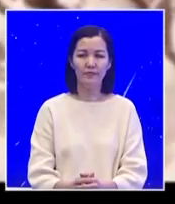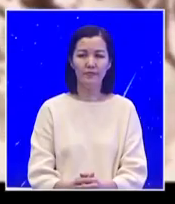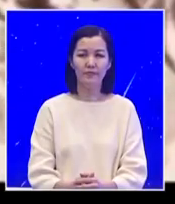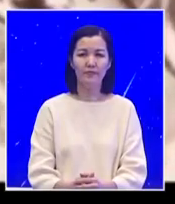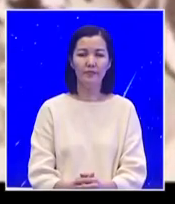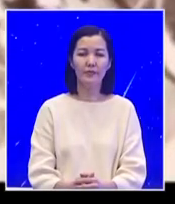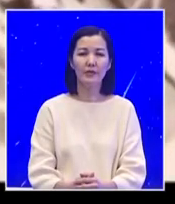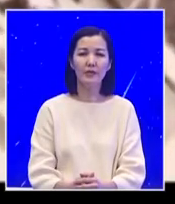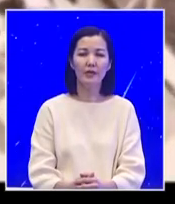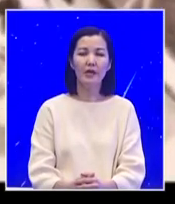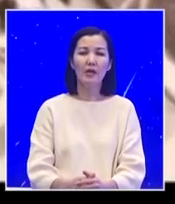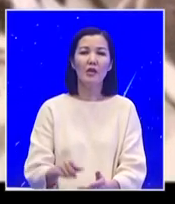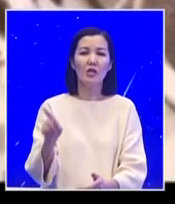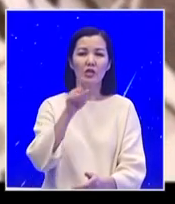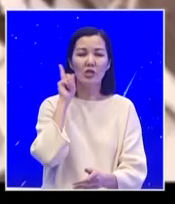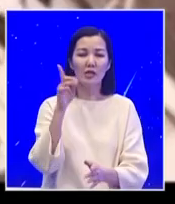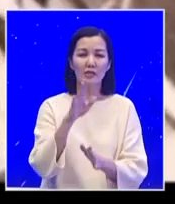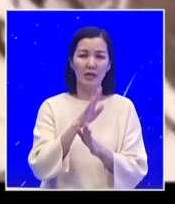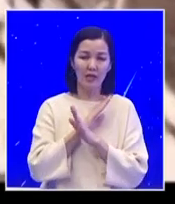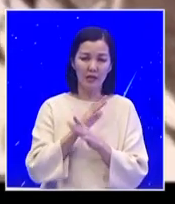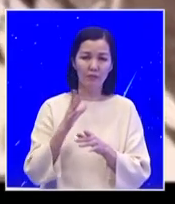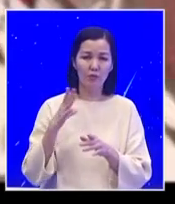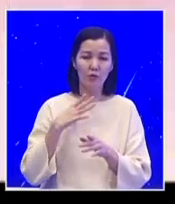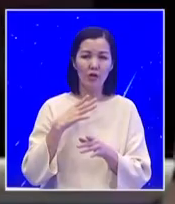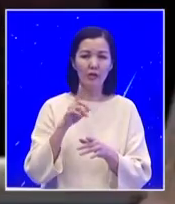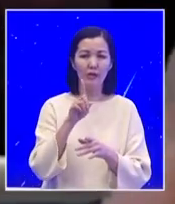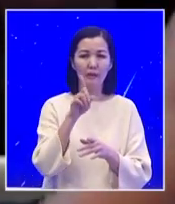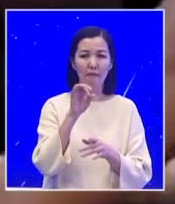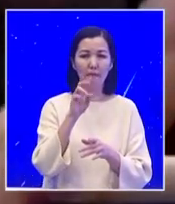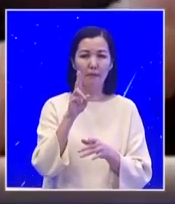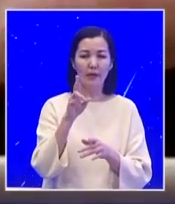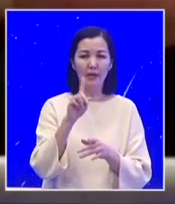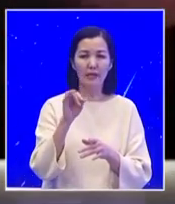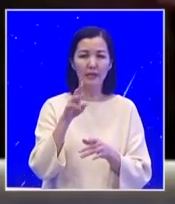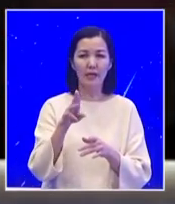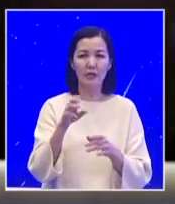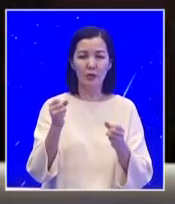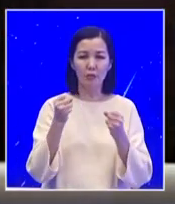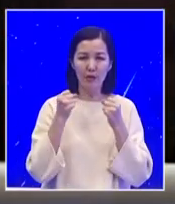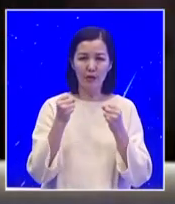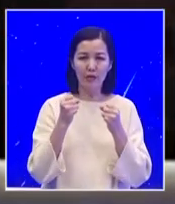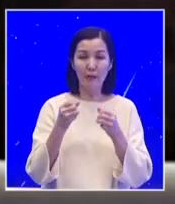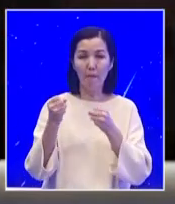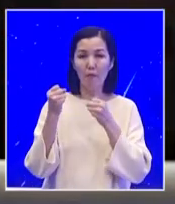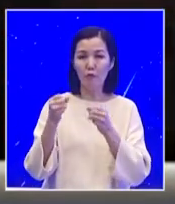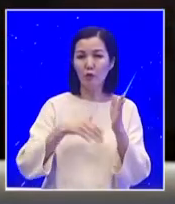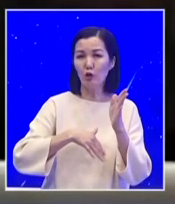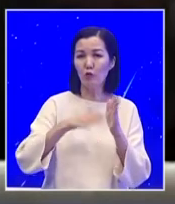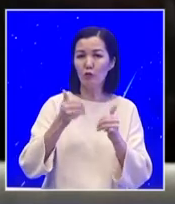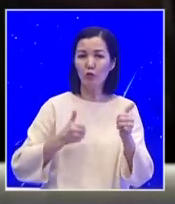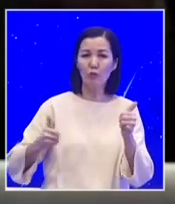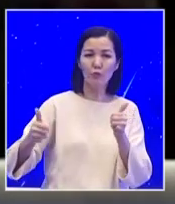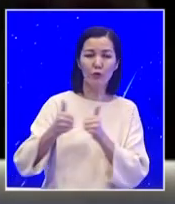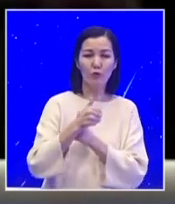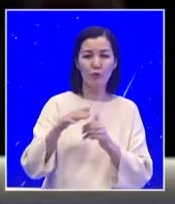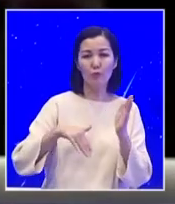Ғұмыры 2000 елге жетпеген Бекзаттың өмірі құйрықты жұлдыздай жар кетті, бағып түсті. Ерте үзілсе де үздік боп топ жарып